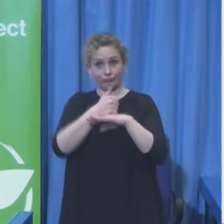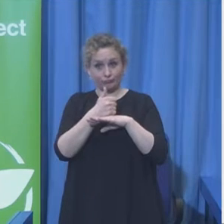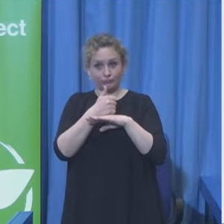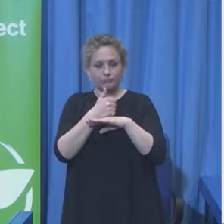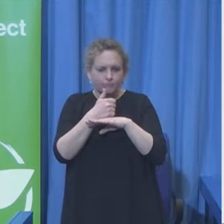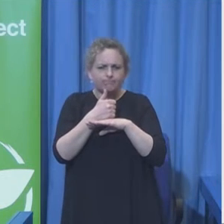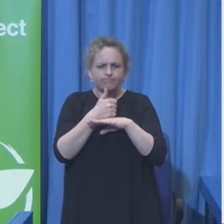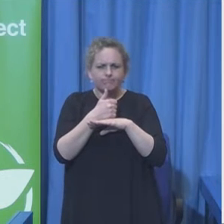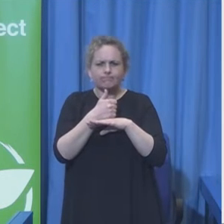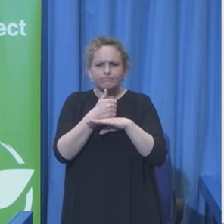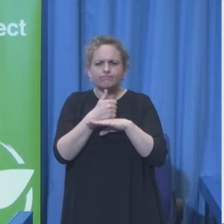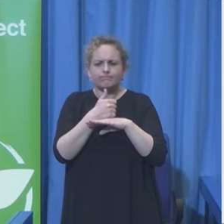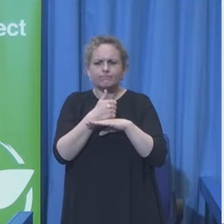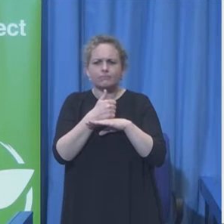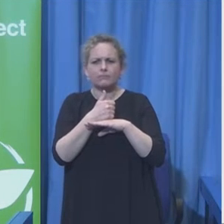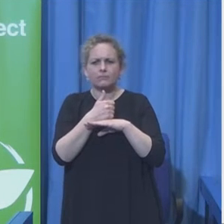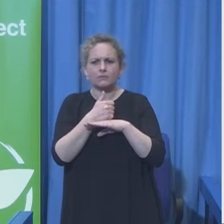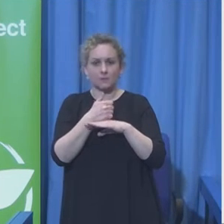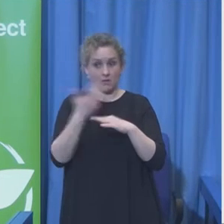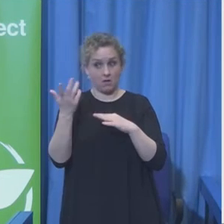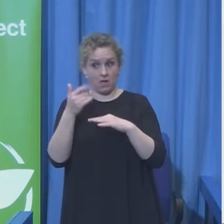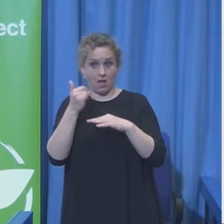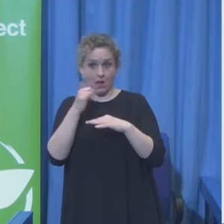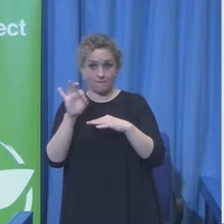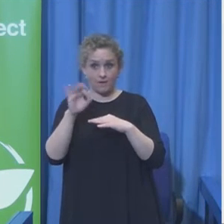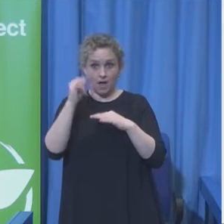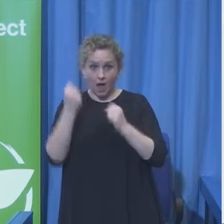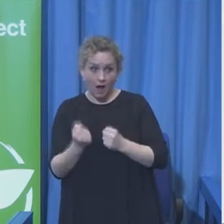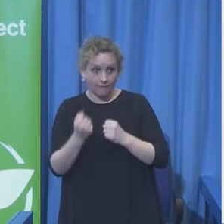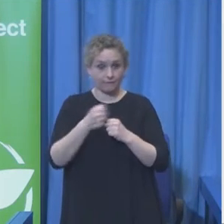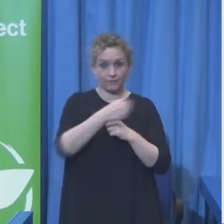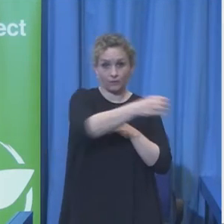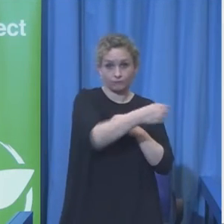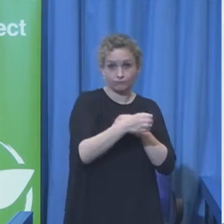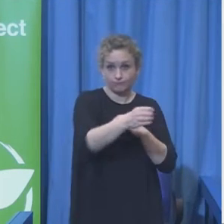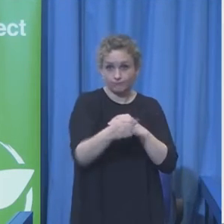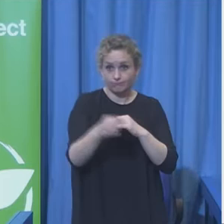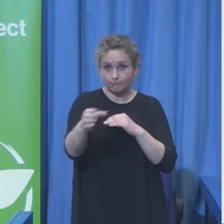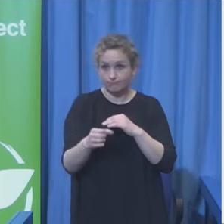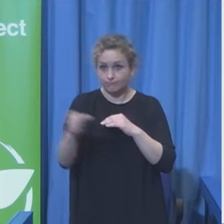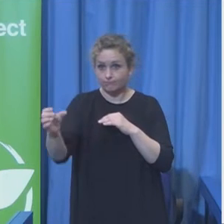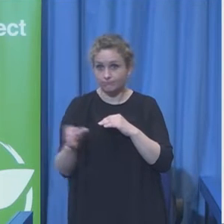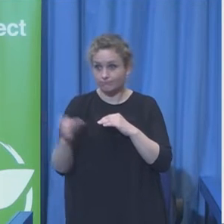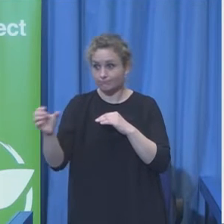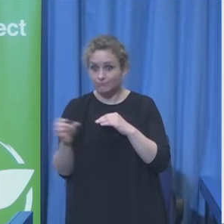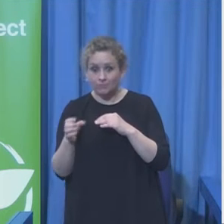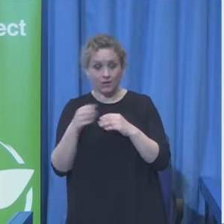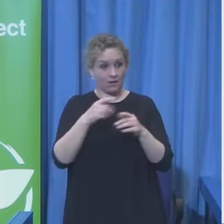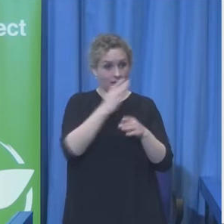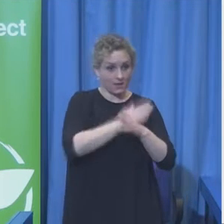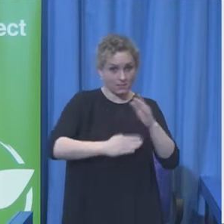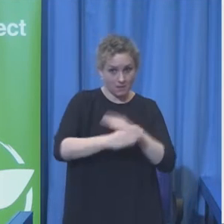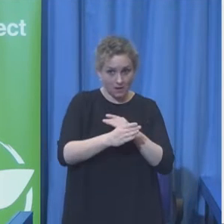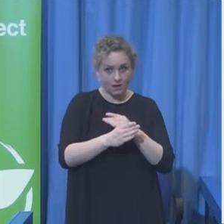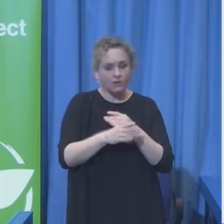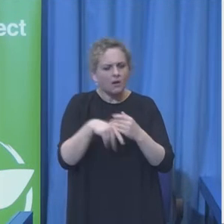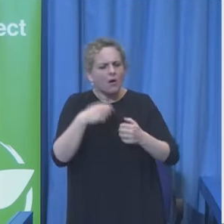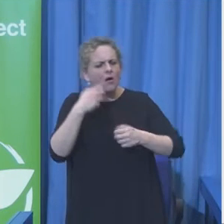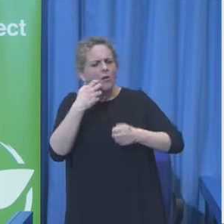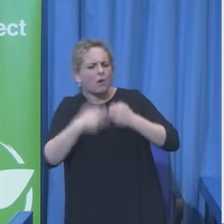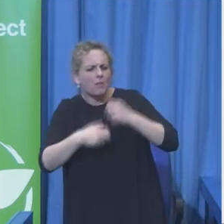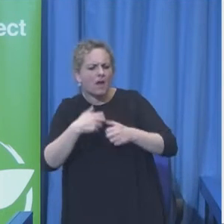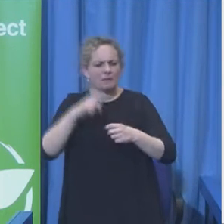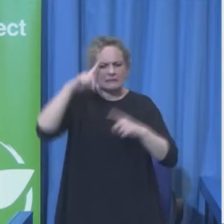problem. Prowadzić stałą kampanię w celu poszerzenia świadomości w zakresie zatrudniania osób